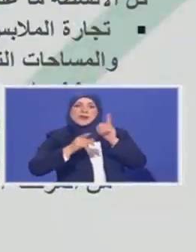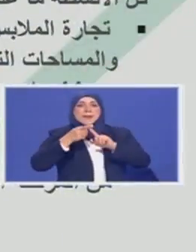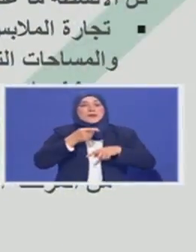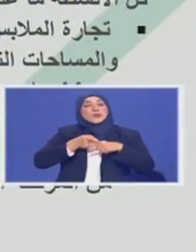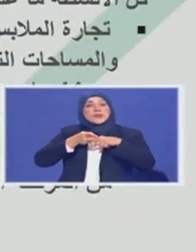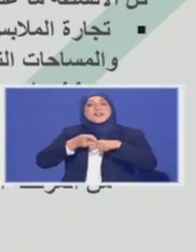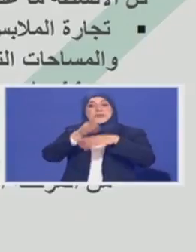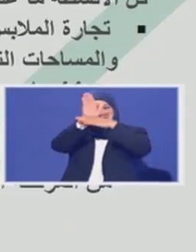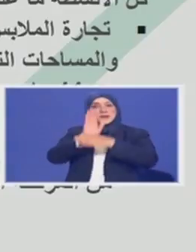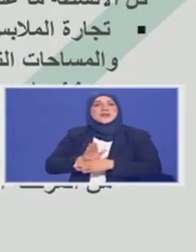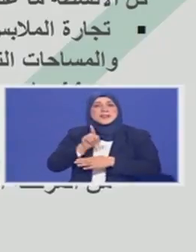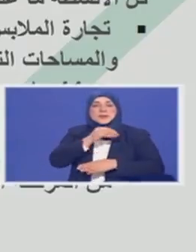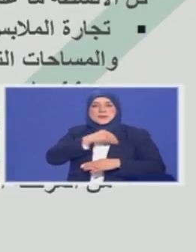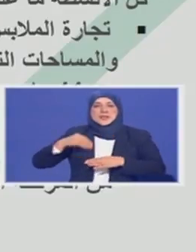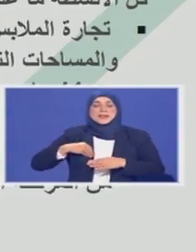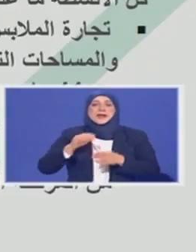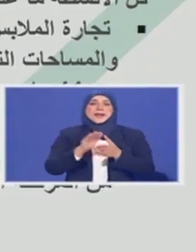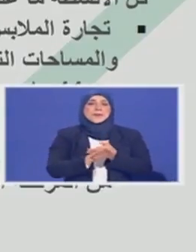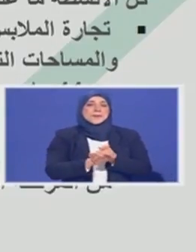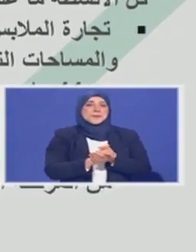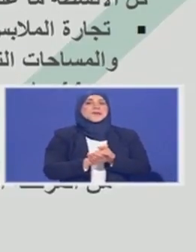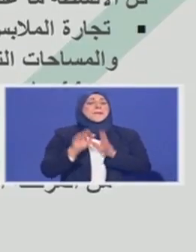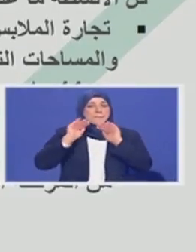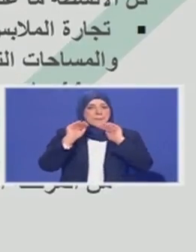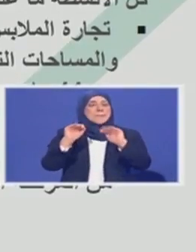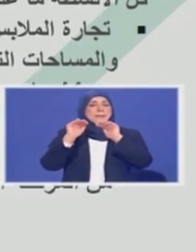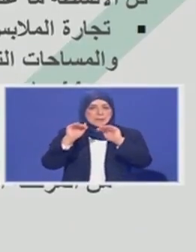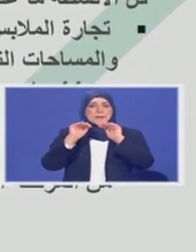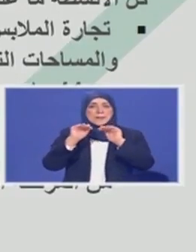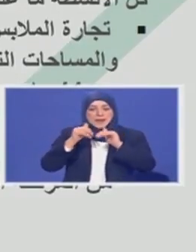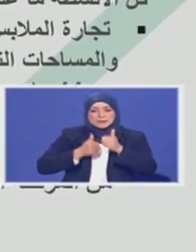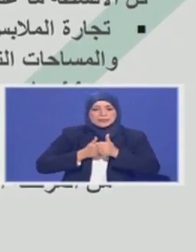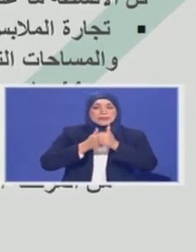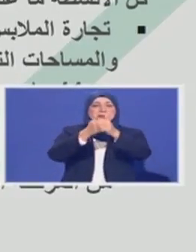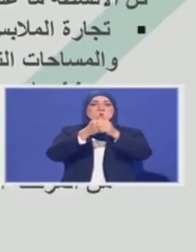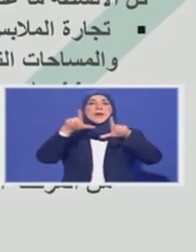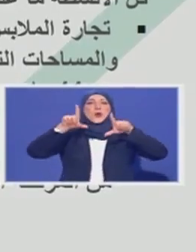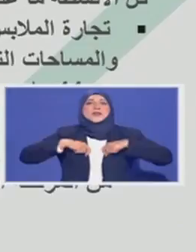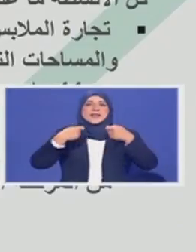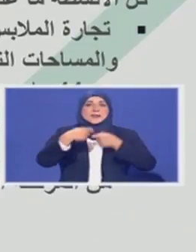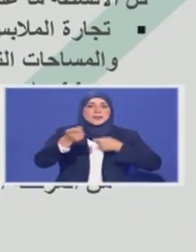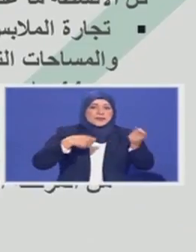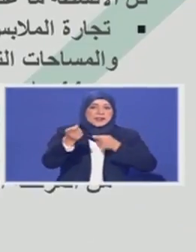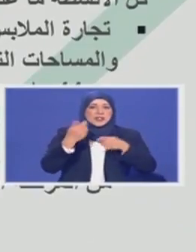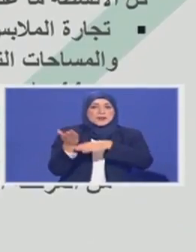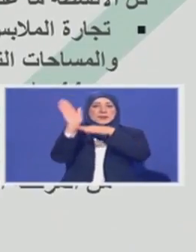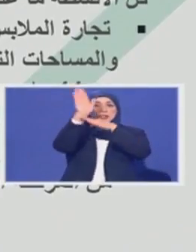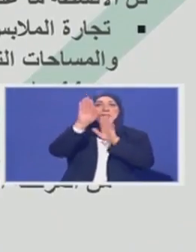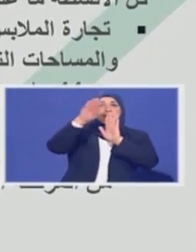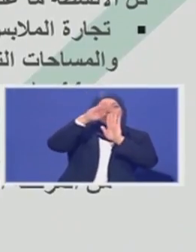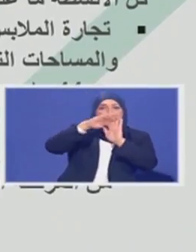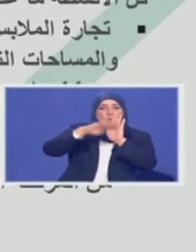والالتزام بدليل السلامة والوقاية الصحية كيف كيف. هذا تباعا وزارة التجارة باش تقدم